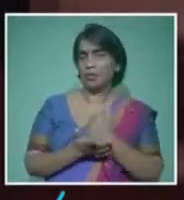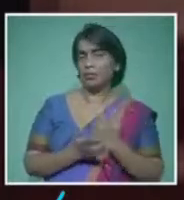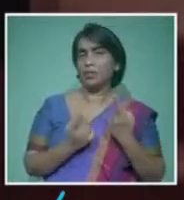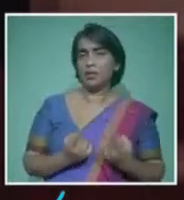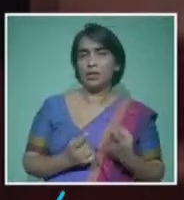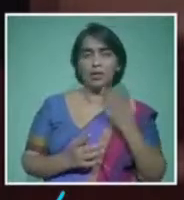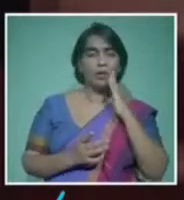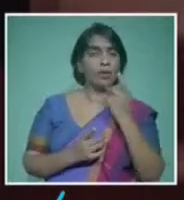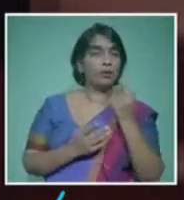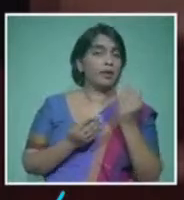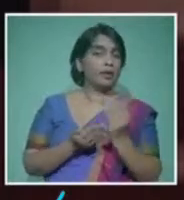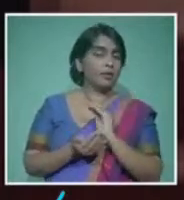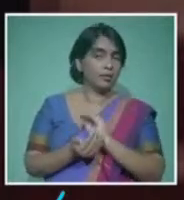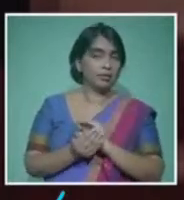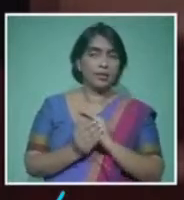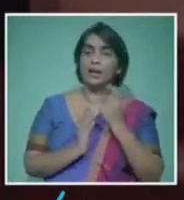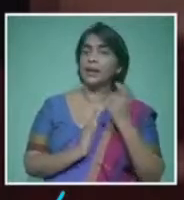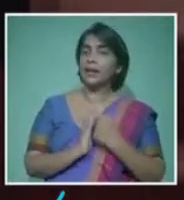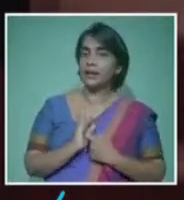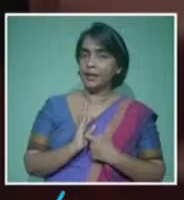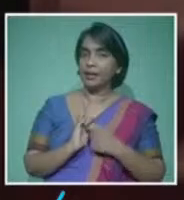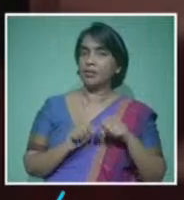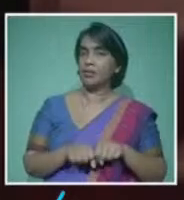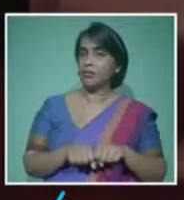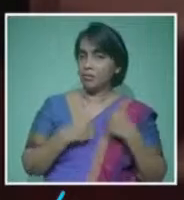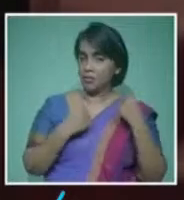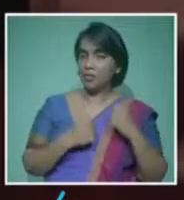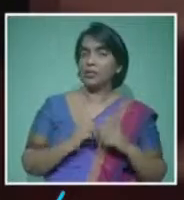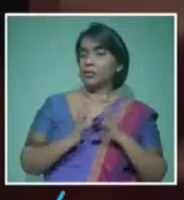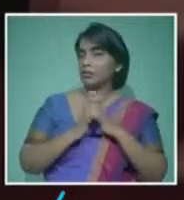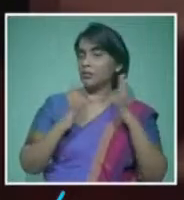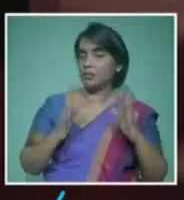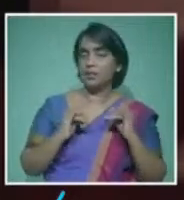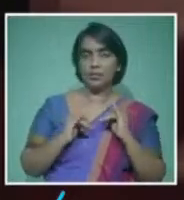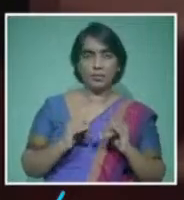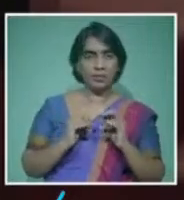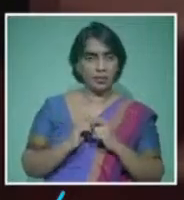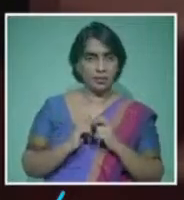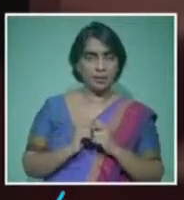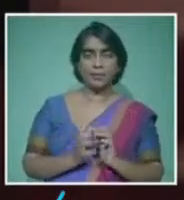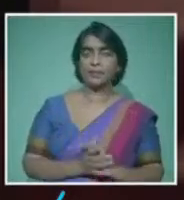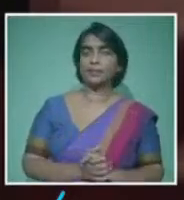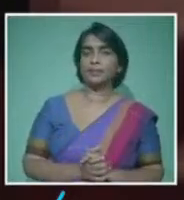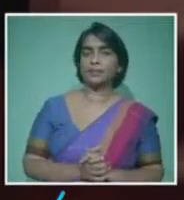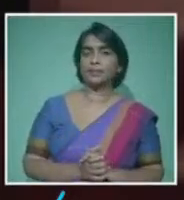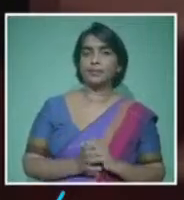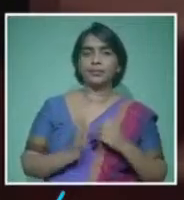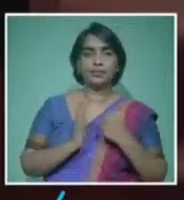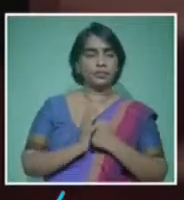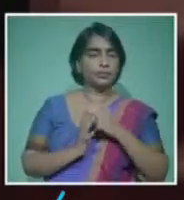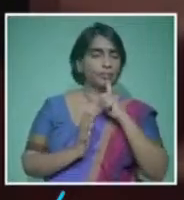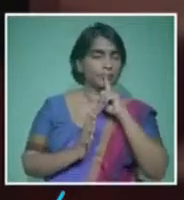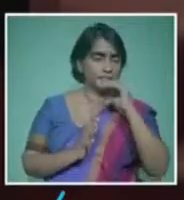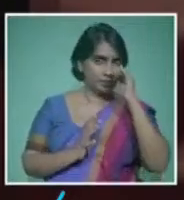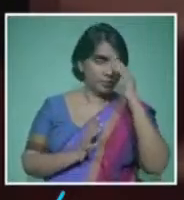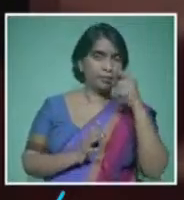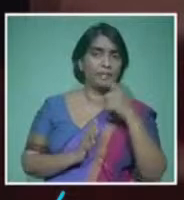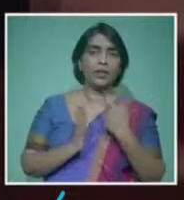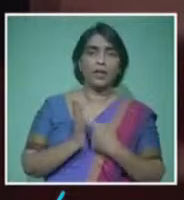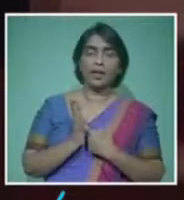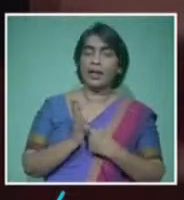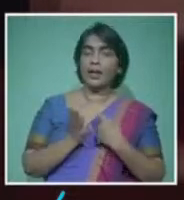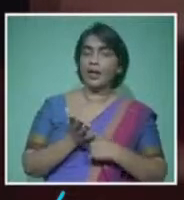විනිමය ආරක්ෂා කිරීමට සකස් කළ නීති උල්ලංඝනය කිරීම බරපතල තත්ත්වයකි. ගරු කථානායකතුමනි, රේගු